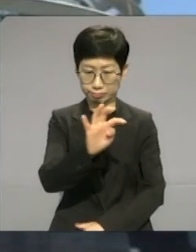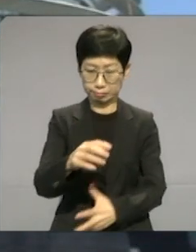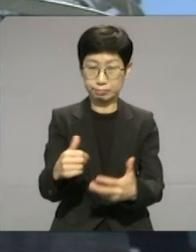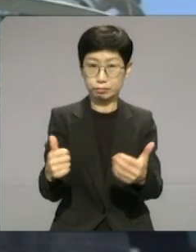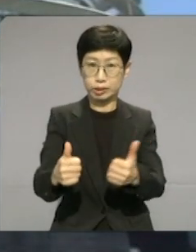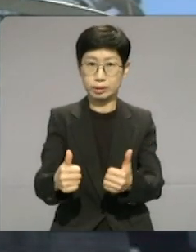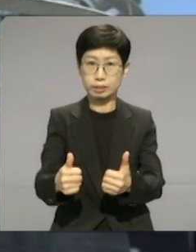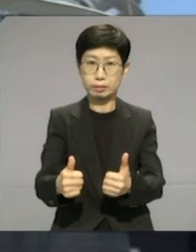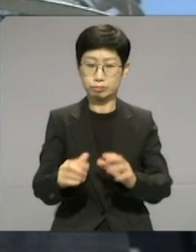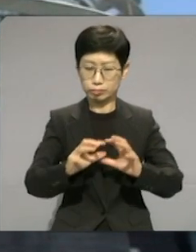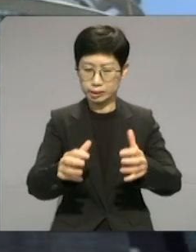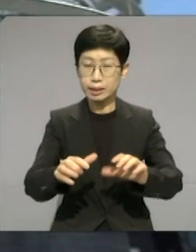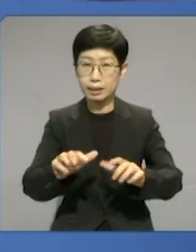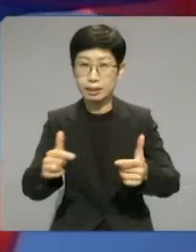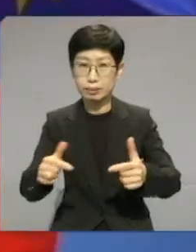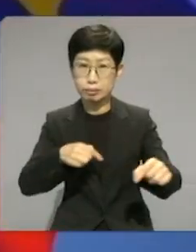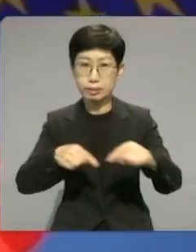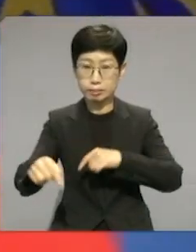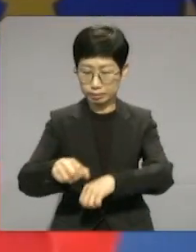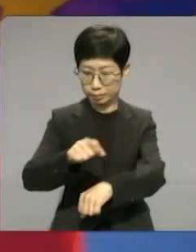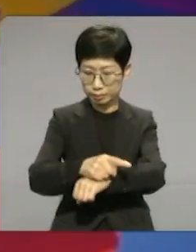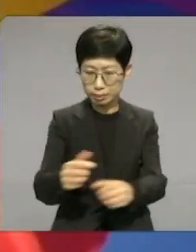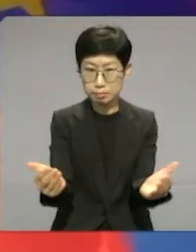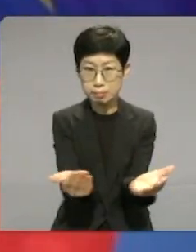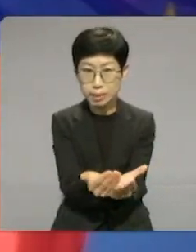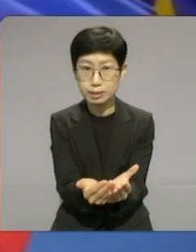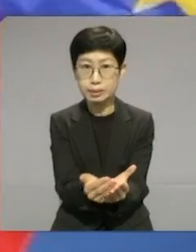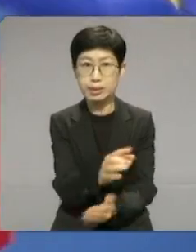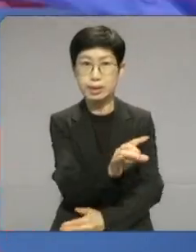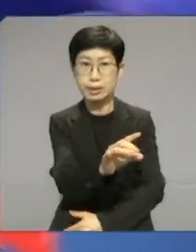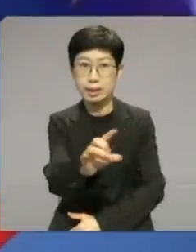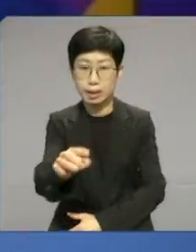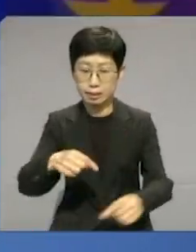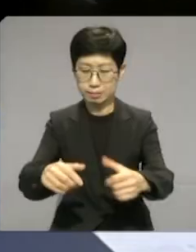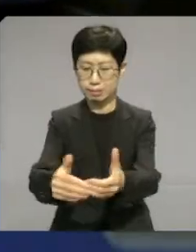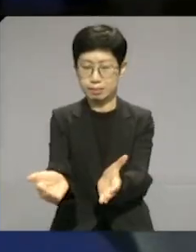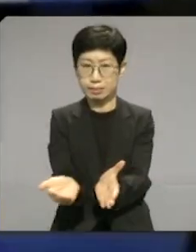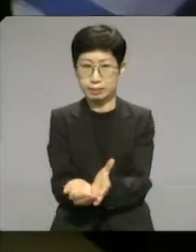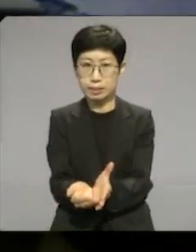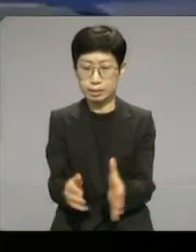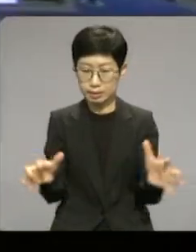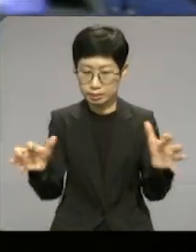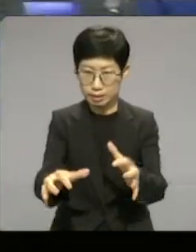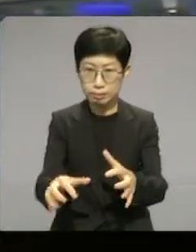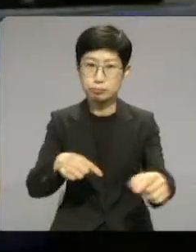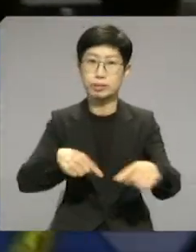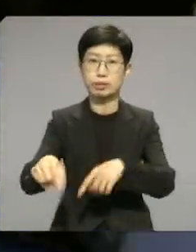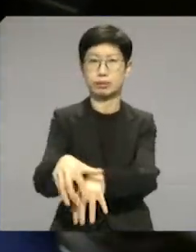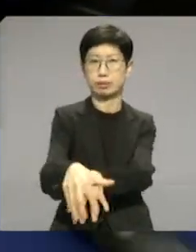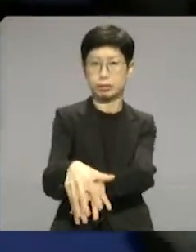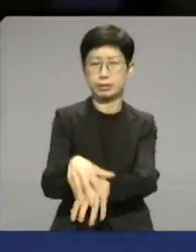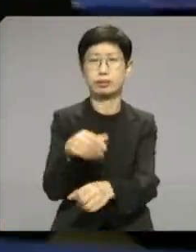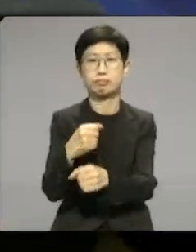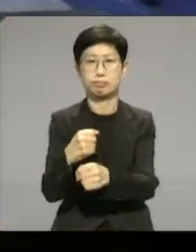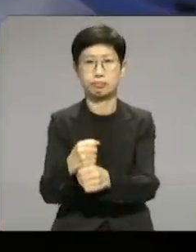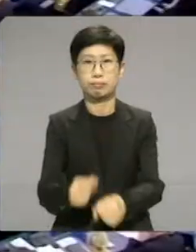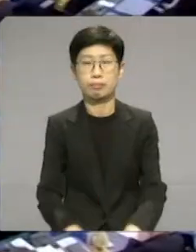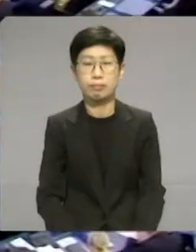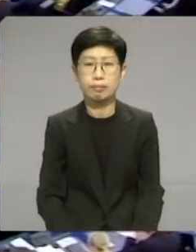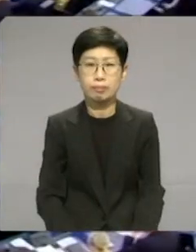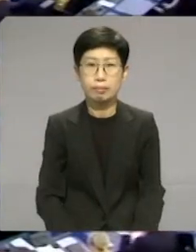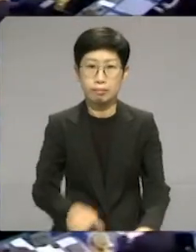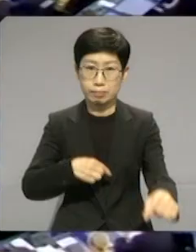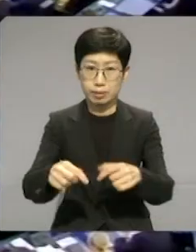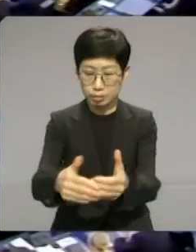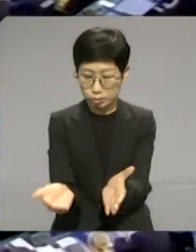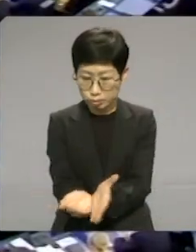유럽의회는 국적이 아닌 정치 성향에 맞는 각국 정당이 모여 정치 그룹을 형성해 교섭단체 역할을 합니다. 정치